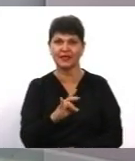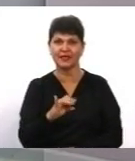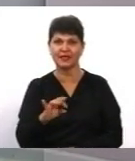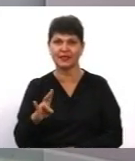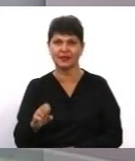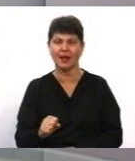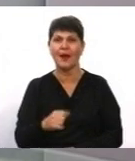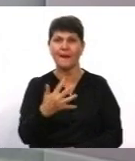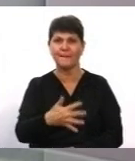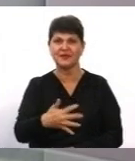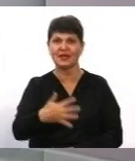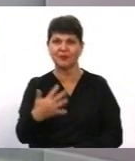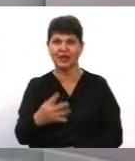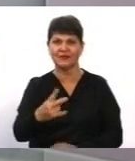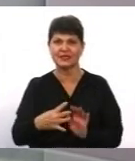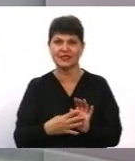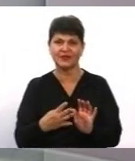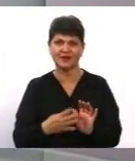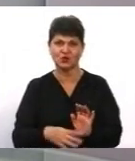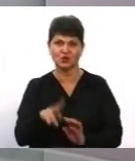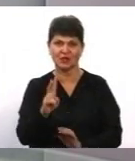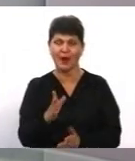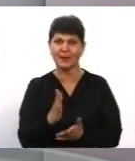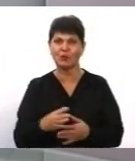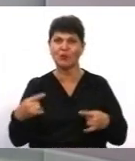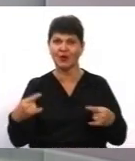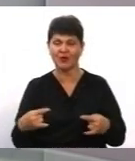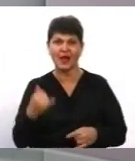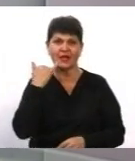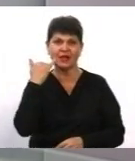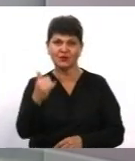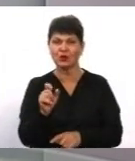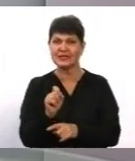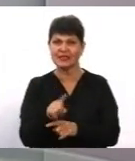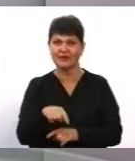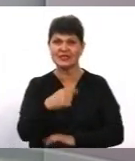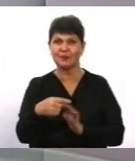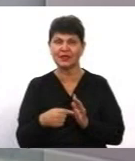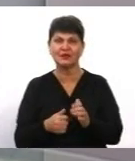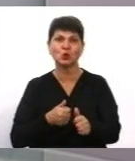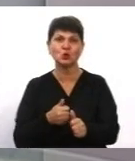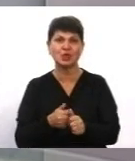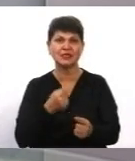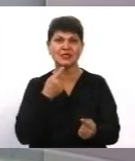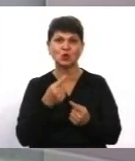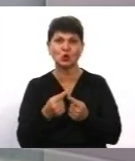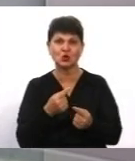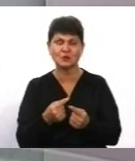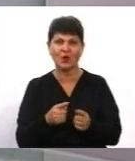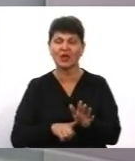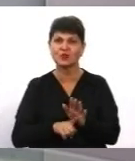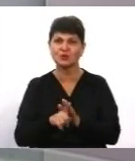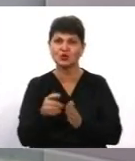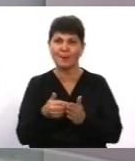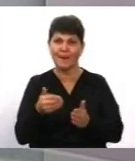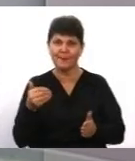55-29-92, телефон прямого ефіру. Телефонуйте, ставте свої запитання, долучайтеся до розмови. І перш ніж розпочнемо